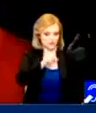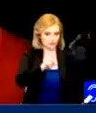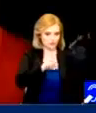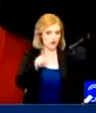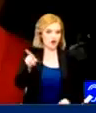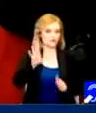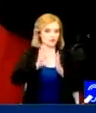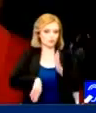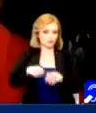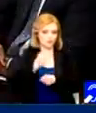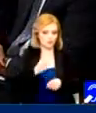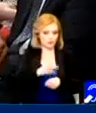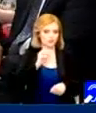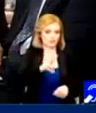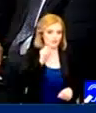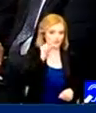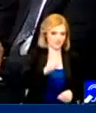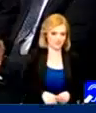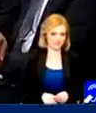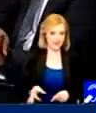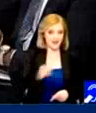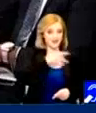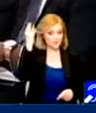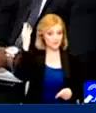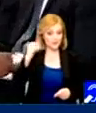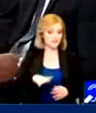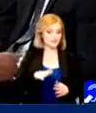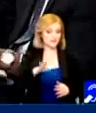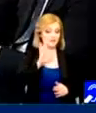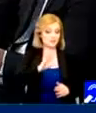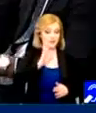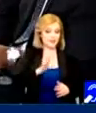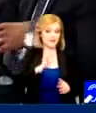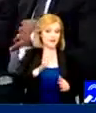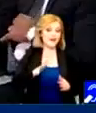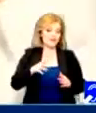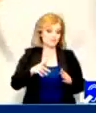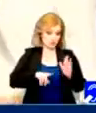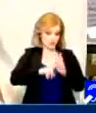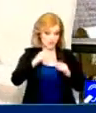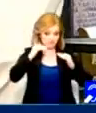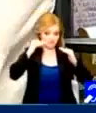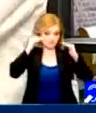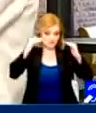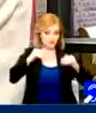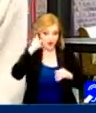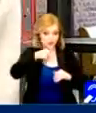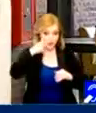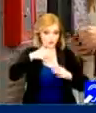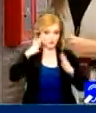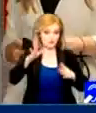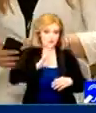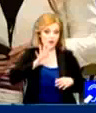colegii de sex masculin. În Republica Moldova, ponderea femeilor în domeniul IT este în creștere, iar de la an la an tot mai multe